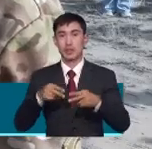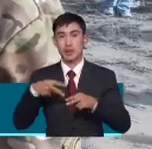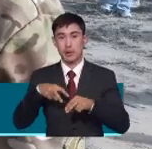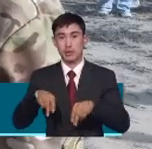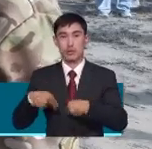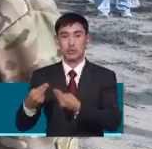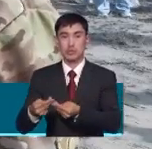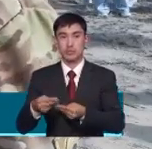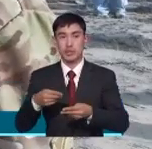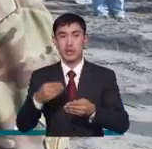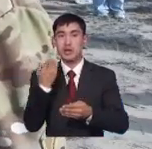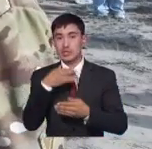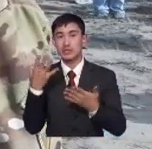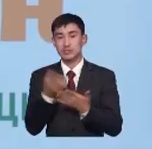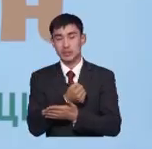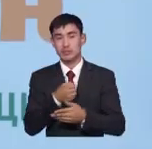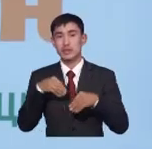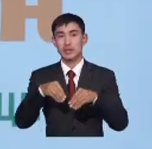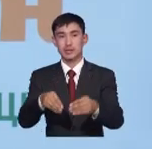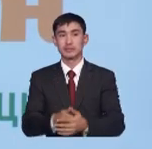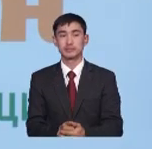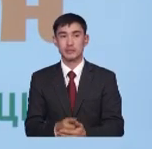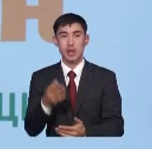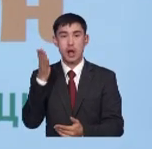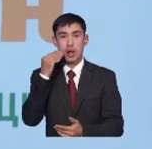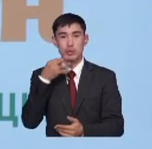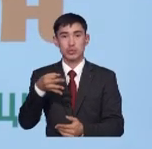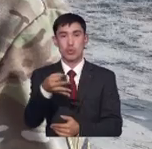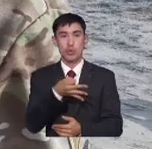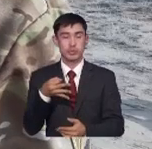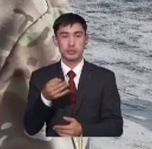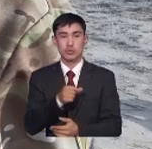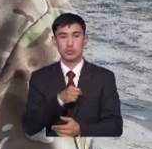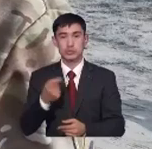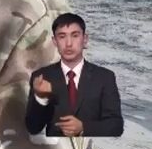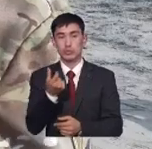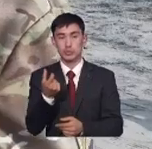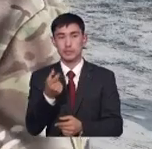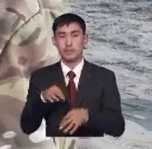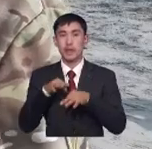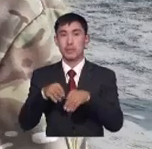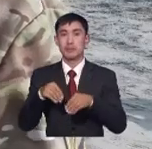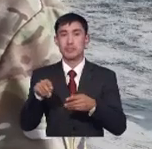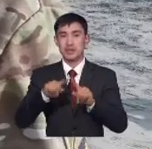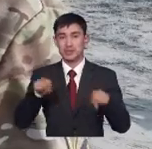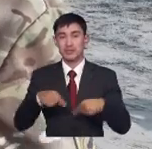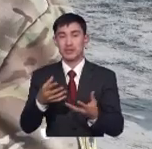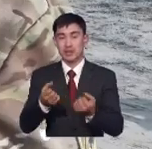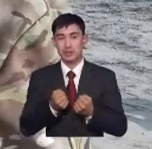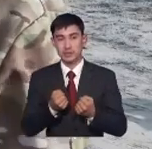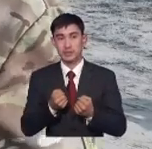лабораторияға өткізіліп, сапасы анықталғаннан кейін егіледі. Алматы облыстық өзіміздің тұқымды апарып сертификатын